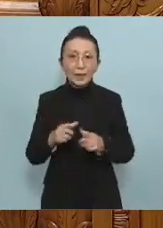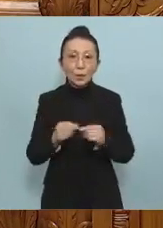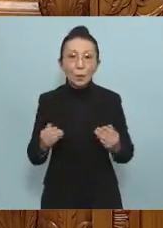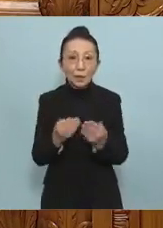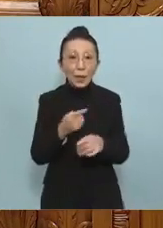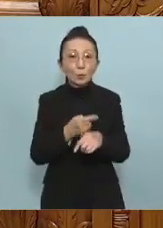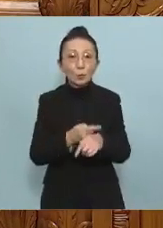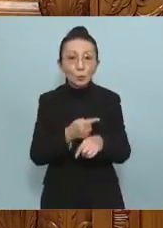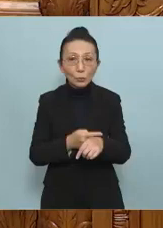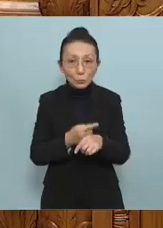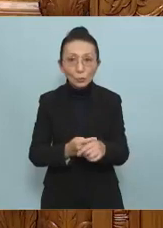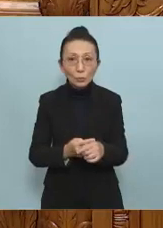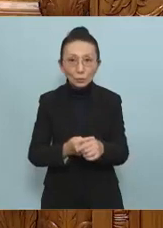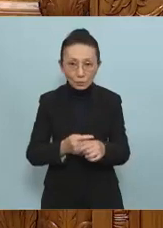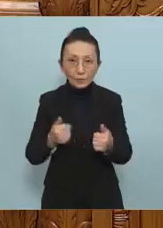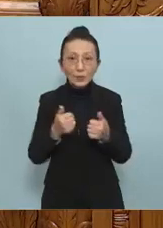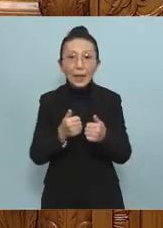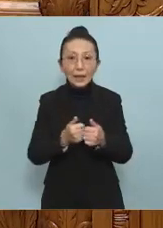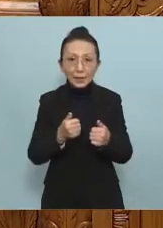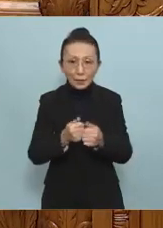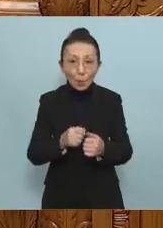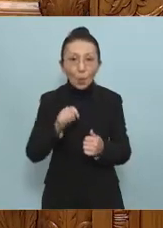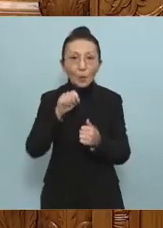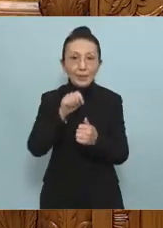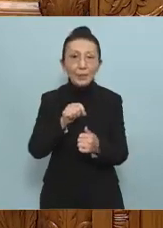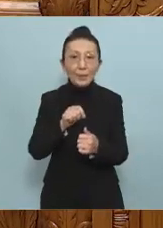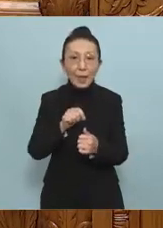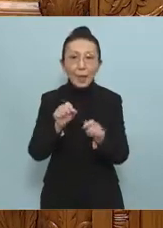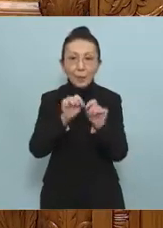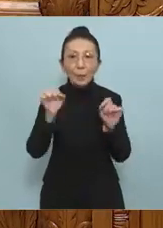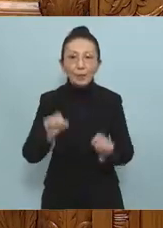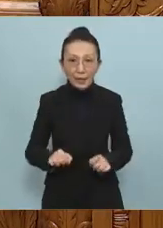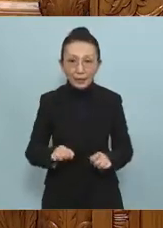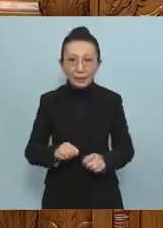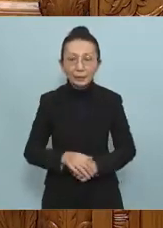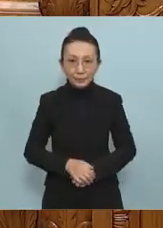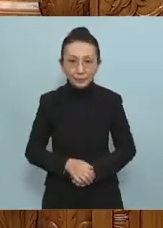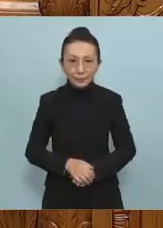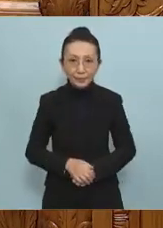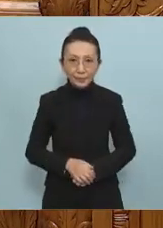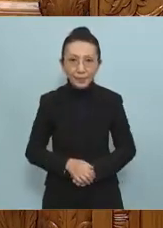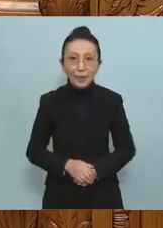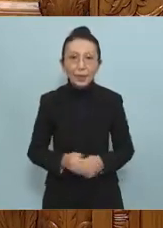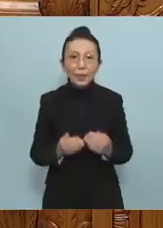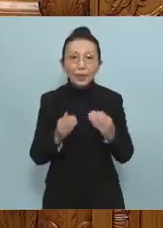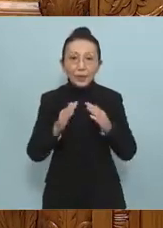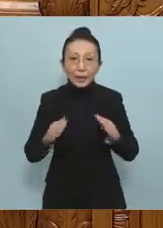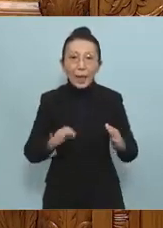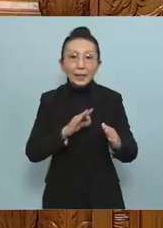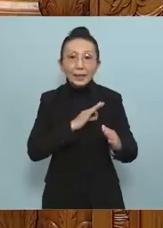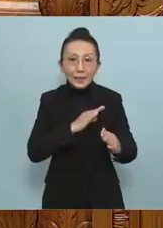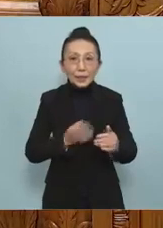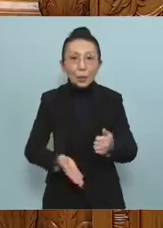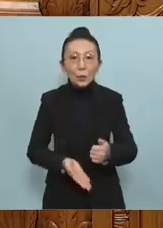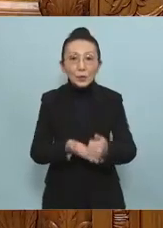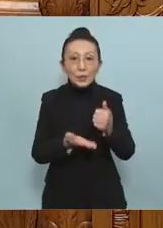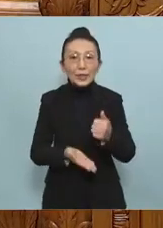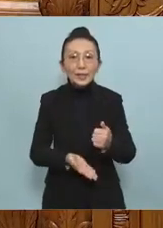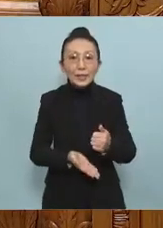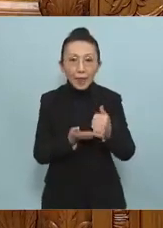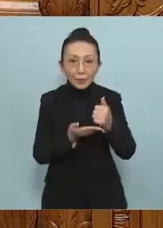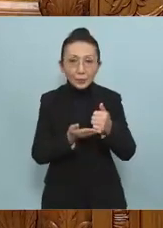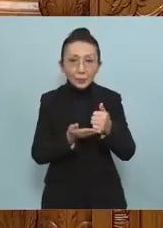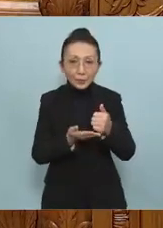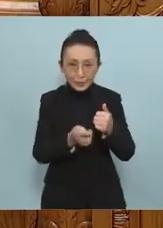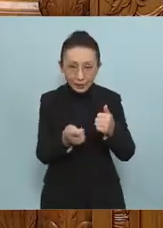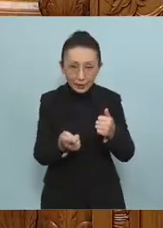拒否問題についてお聞きします。学術会議の専権行為である会員の推薦に官房副